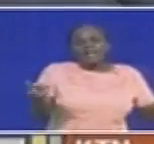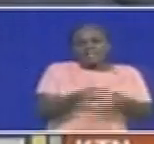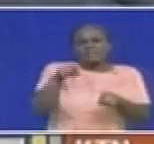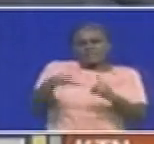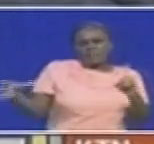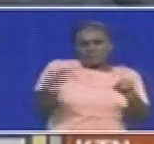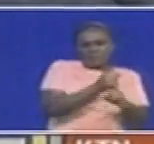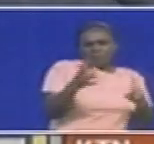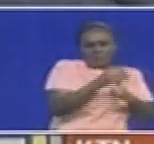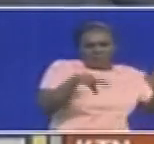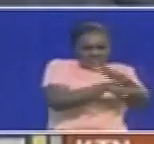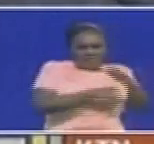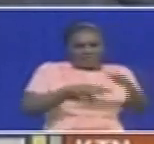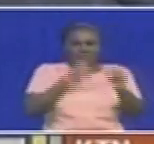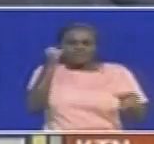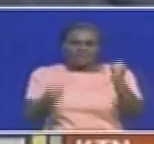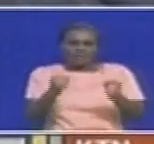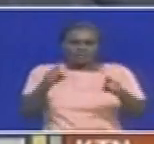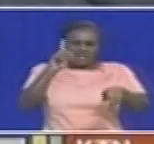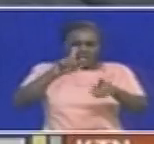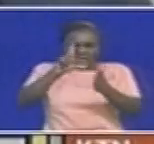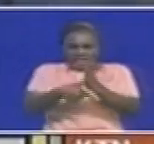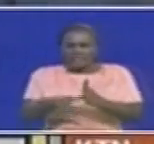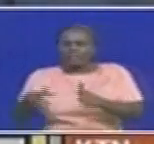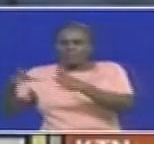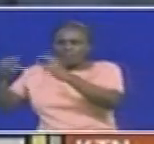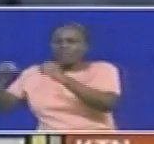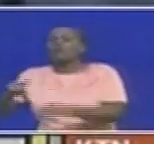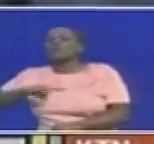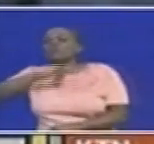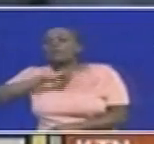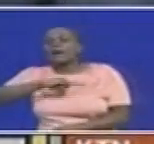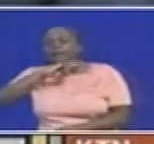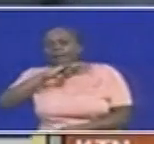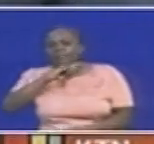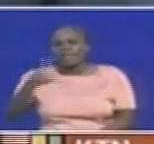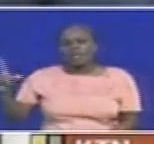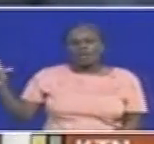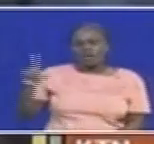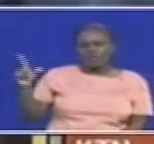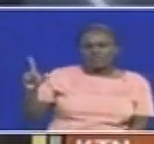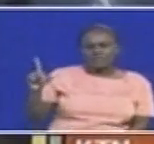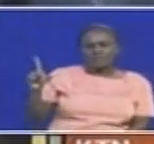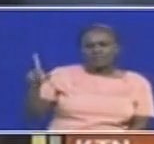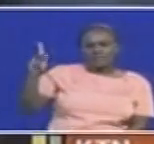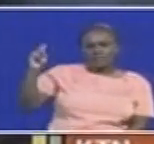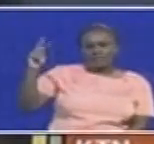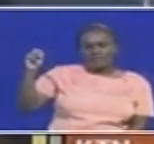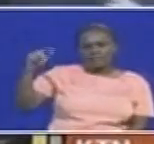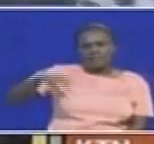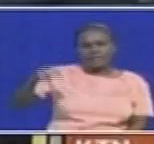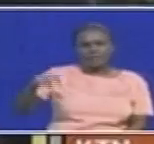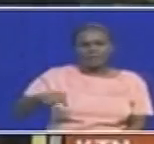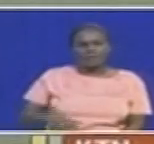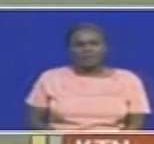na kuiba magari mjini humo kisha kukimbilia nchi jirani ya Uganda. Loft Matambo, KTN Leo.